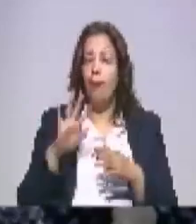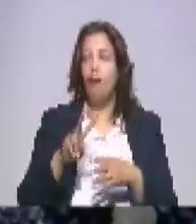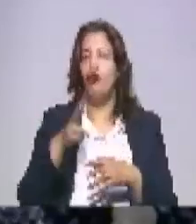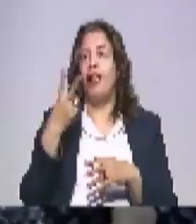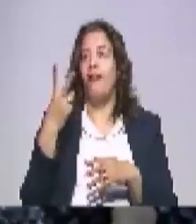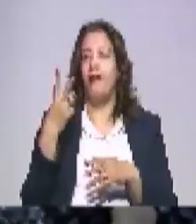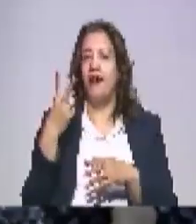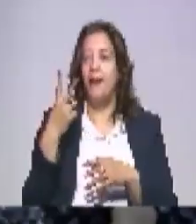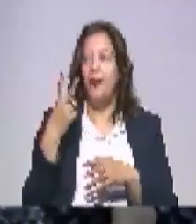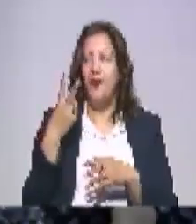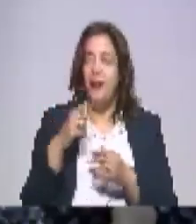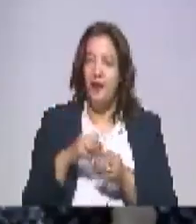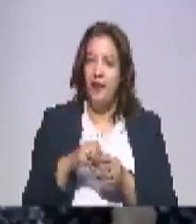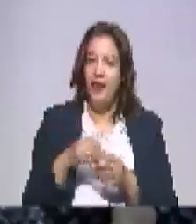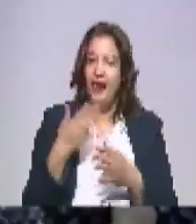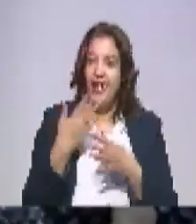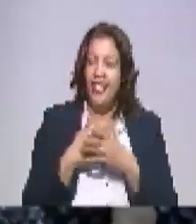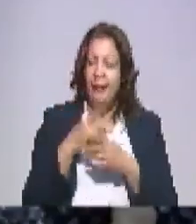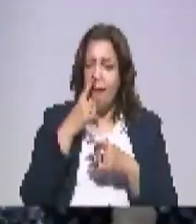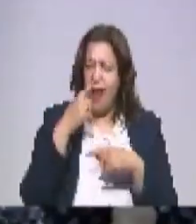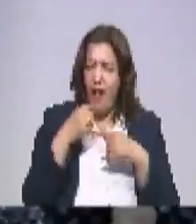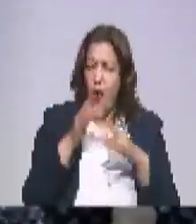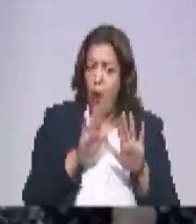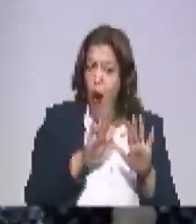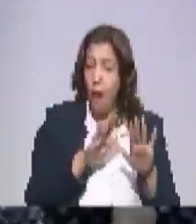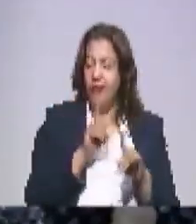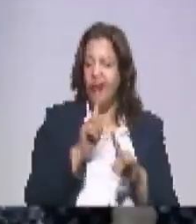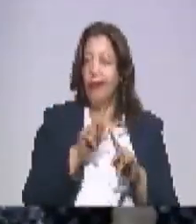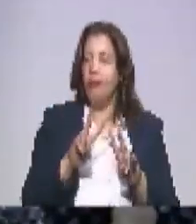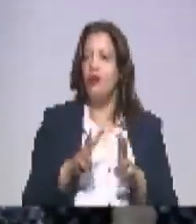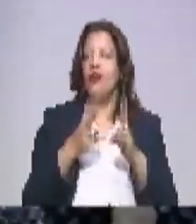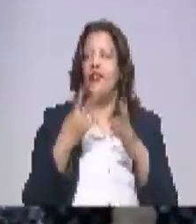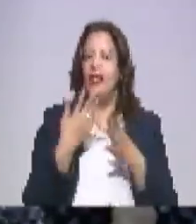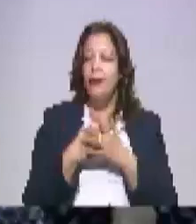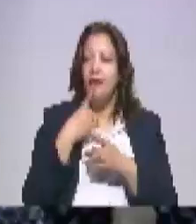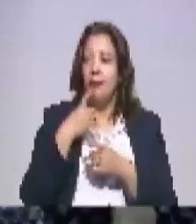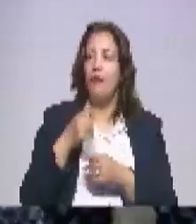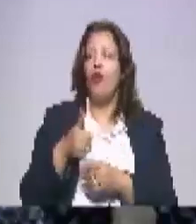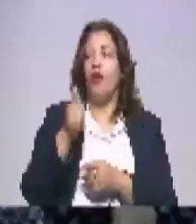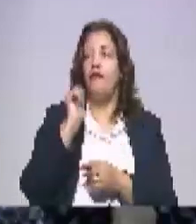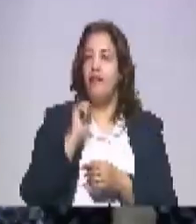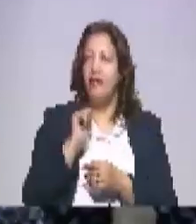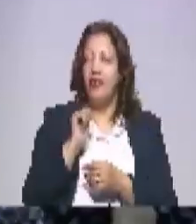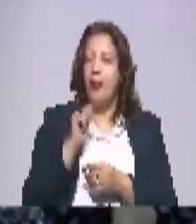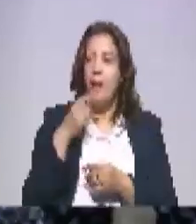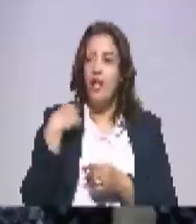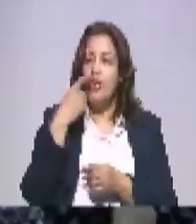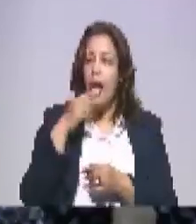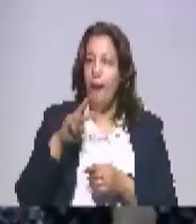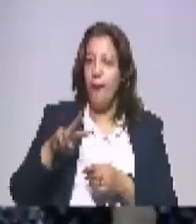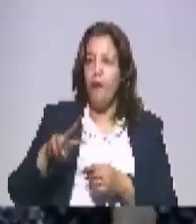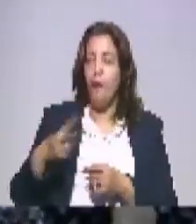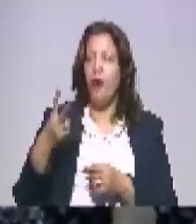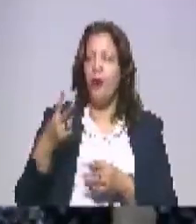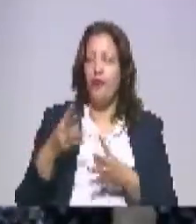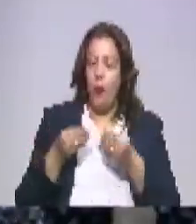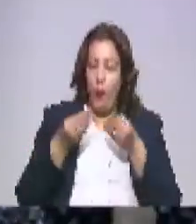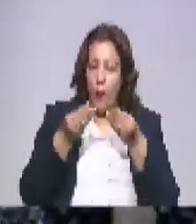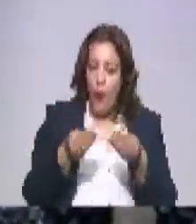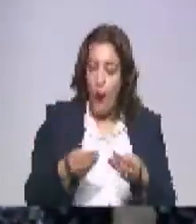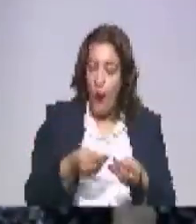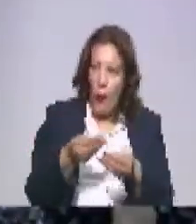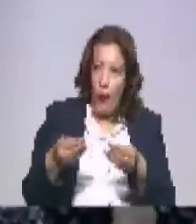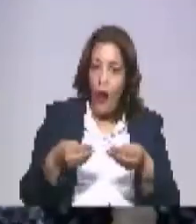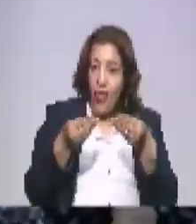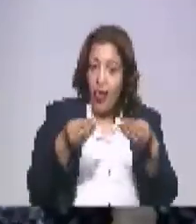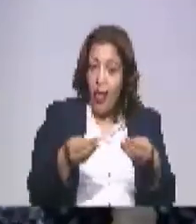حاجات مختلفة تماما عن اللي احنا متعودين عليها، تبقى نفس الاسم بس ليها طرق مختلفة وطريقة تقديم مختلفة وحاجات